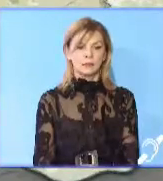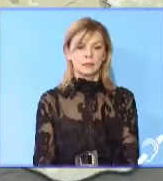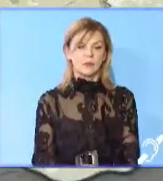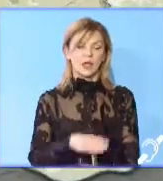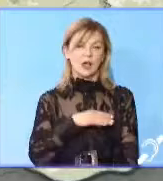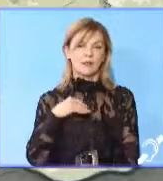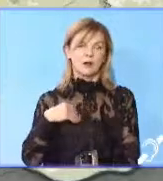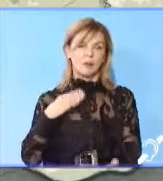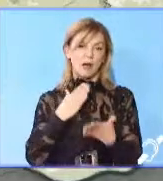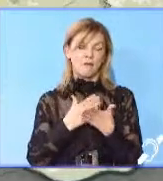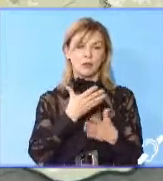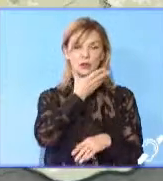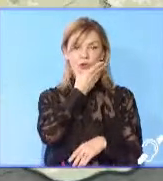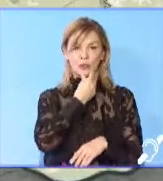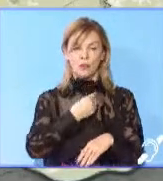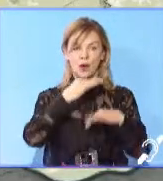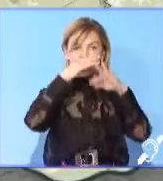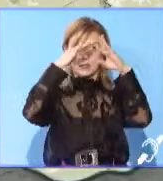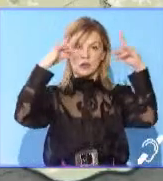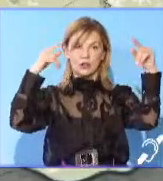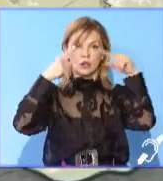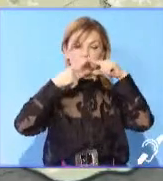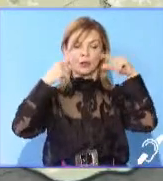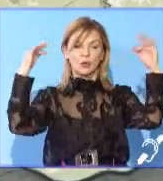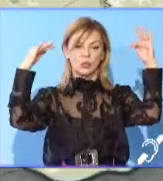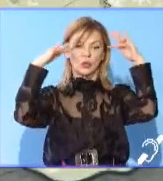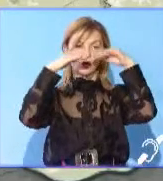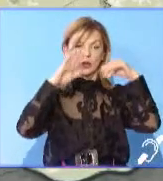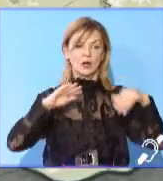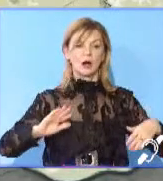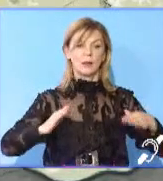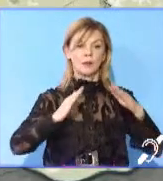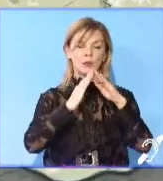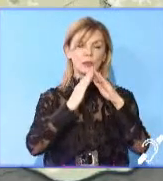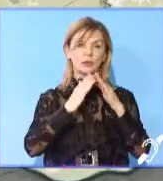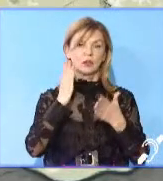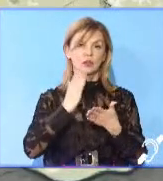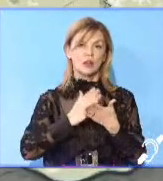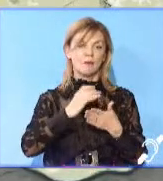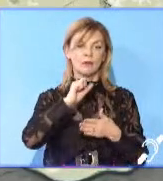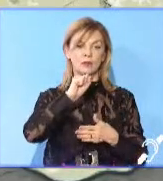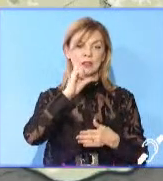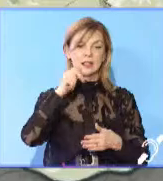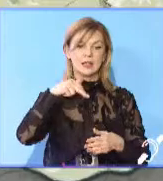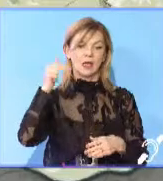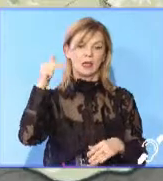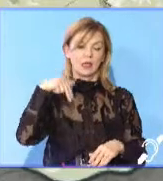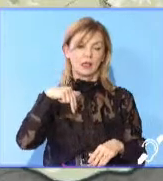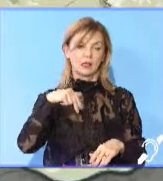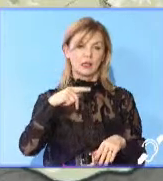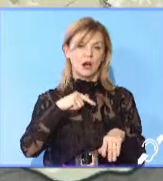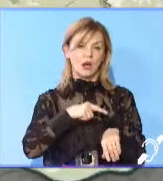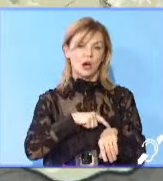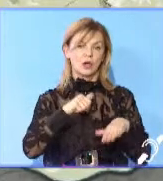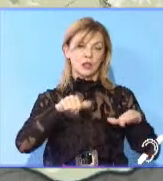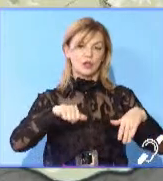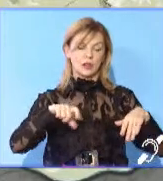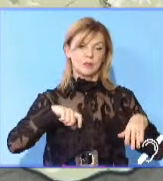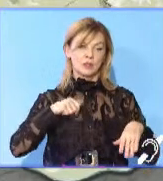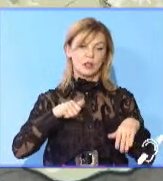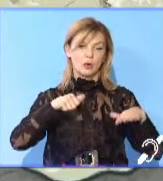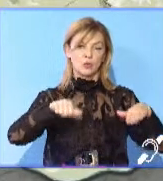Vremea a fost în general frumoasă, cerul a prezentat norări în zona de munte și a fost mai mult senin în restul regiunii. La ora 16